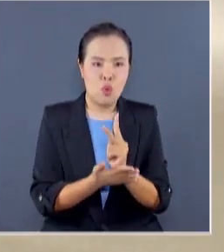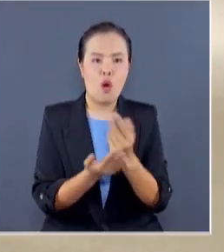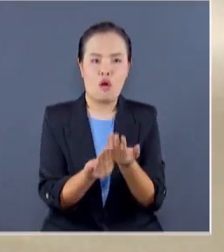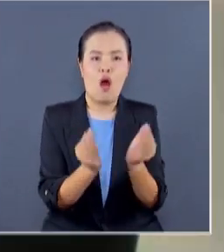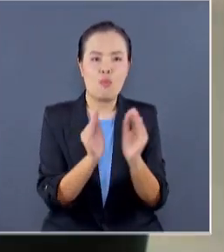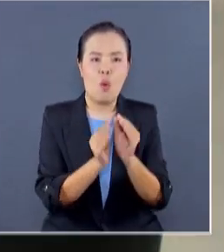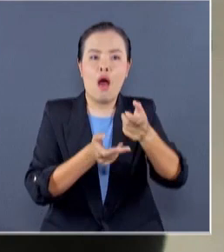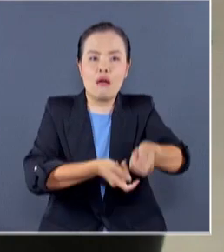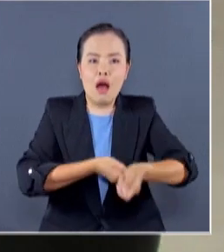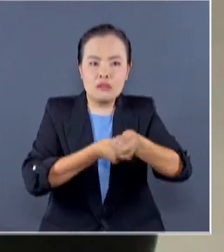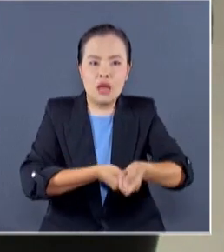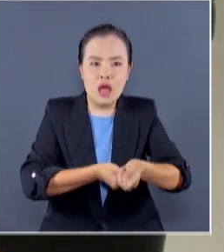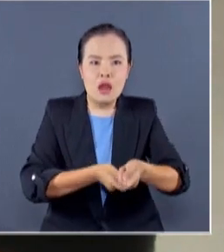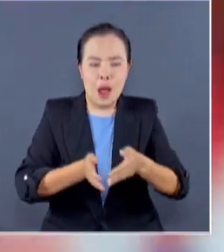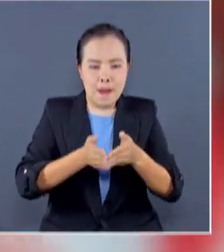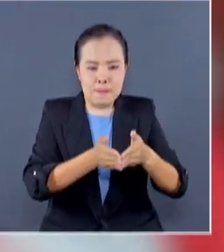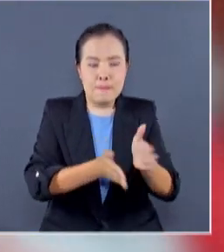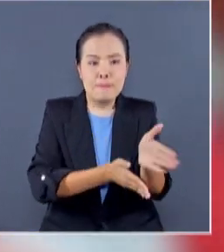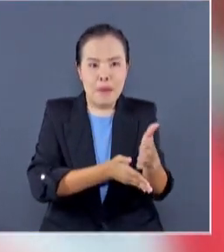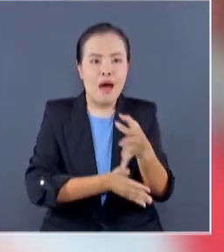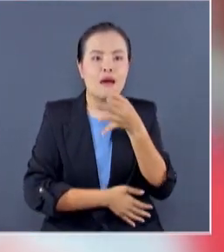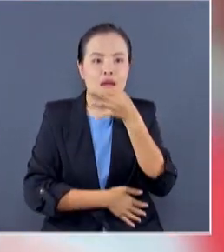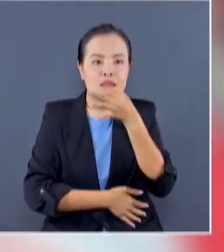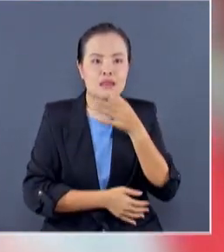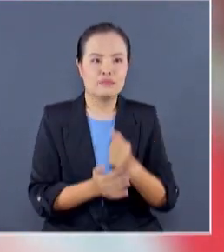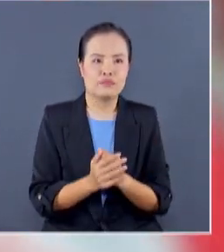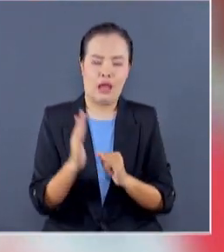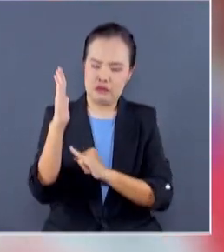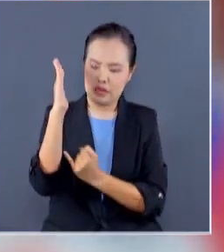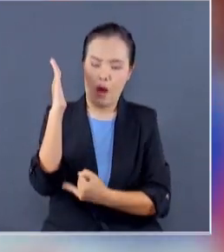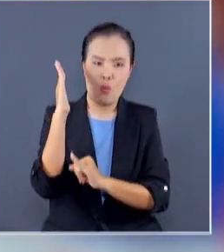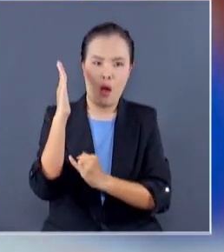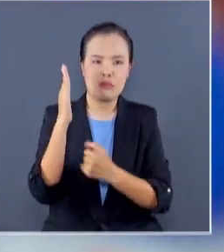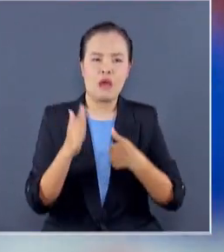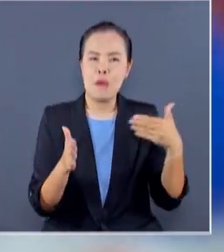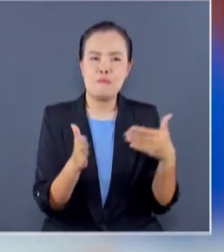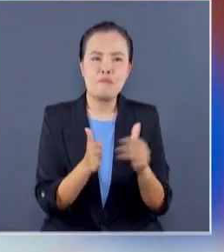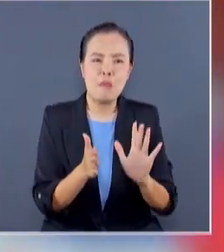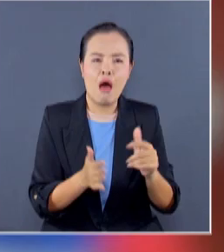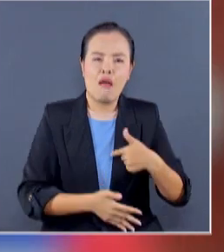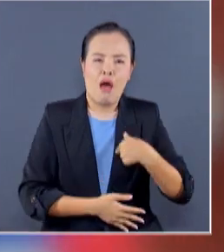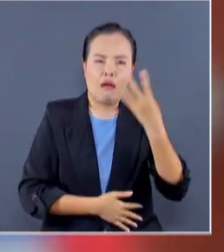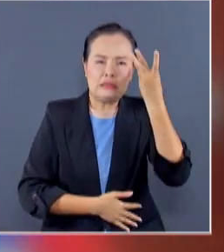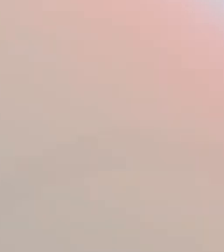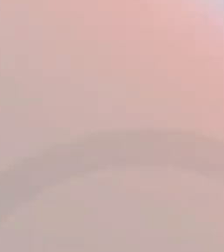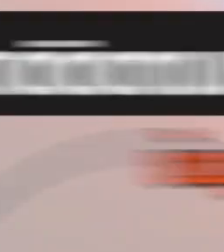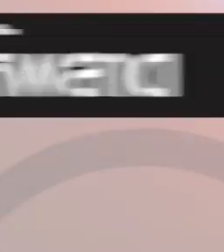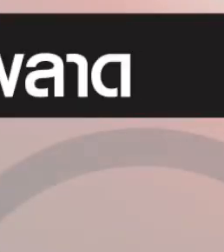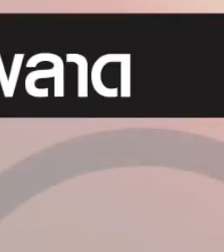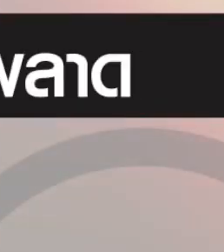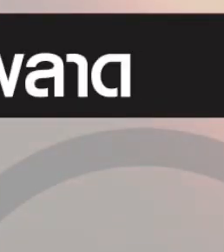อบครัวเกษตรกรและประมงหลายจังหวัดนะคะถ้าไม่ได้รับอนุมัติพวกเขากังวลค่ะว่าจะไม่ได้เรียนต่อ